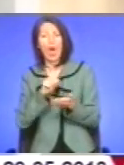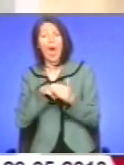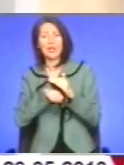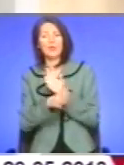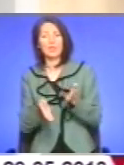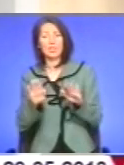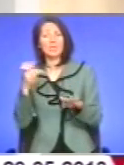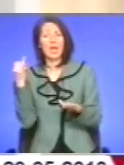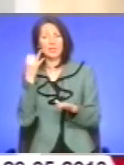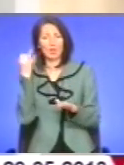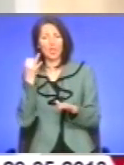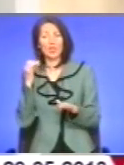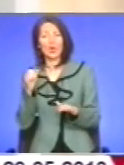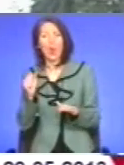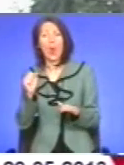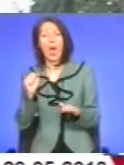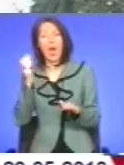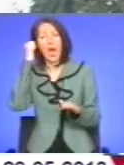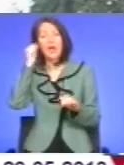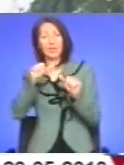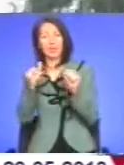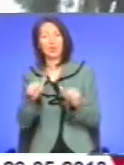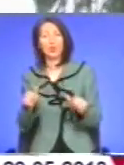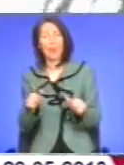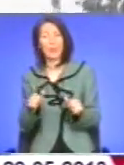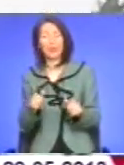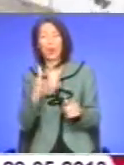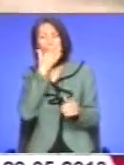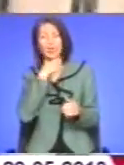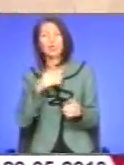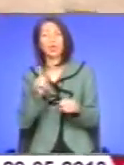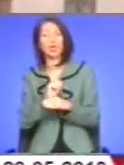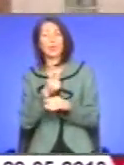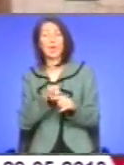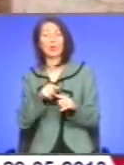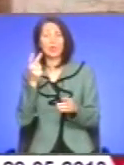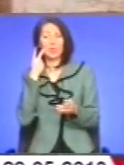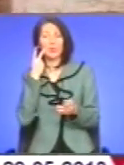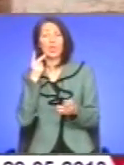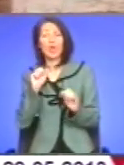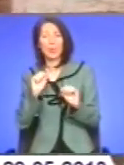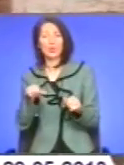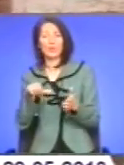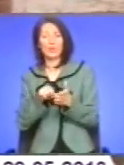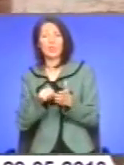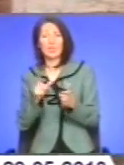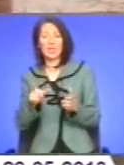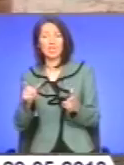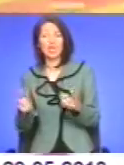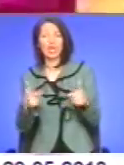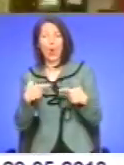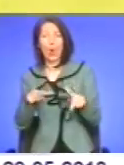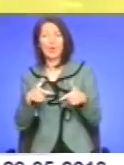залишиться історичною архітектурною пам'яткою – окрасою Тернополя, яку завжди зможуть відвідати жителі і гості міста.